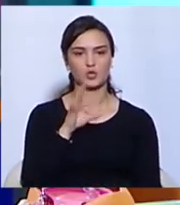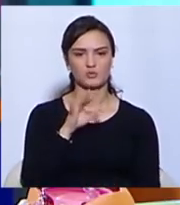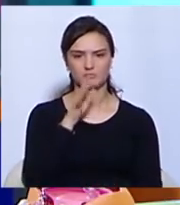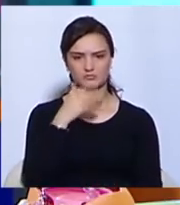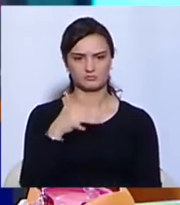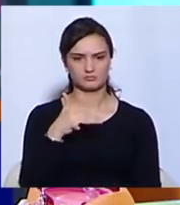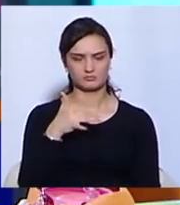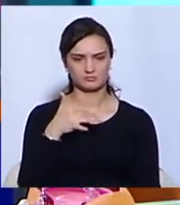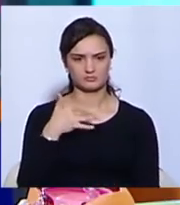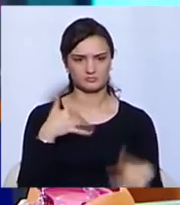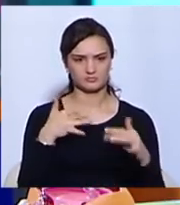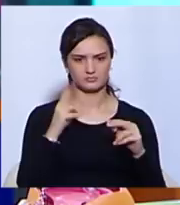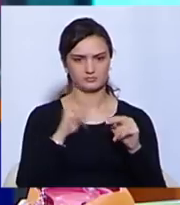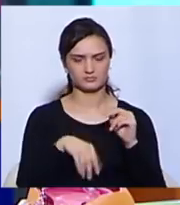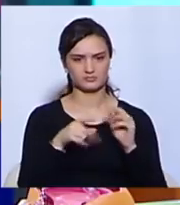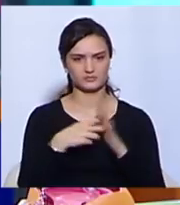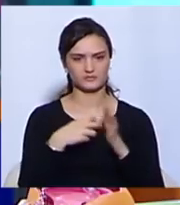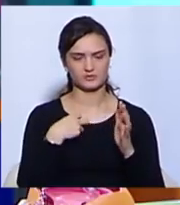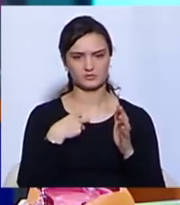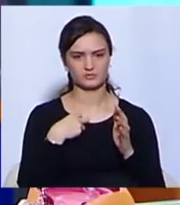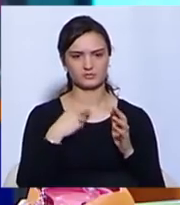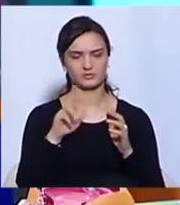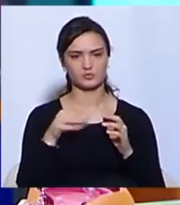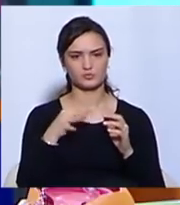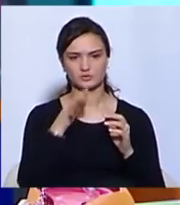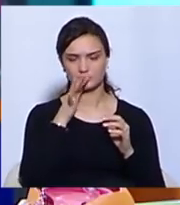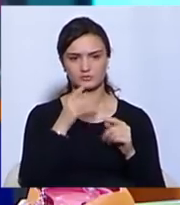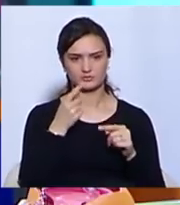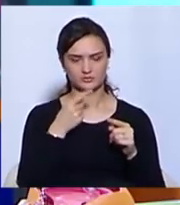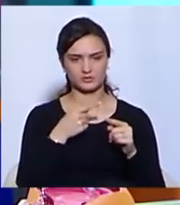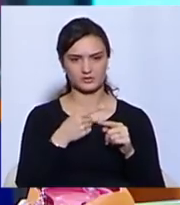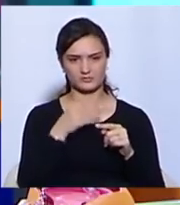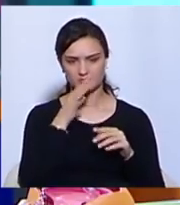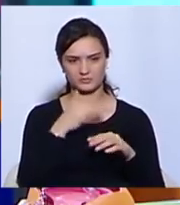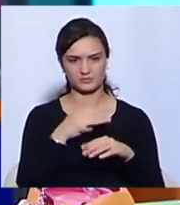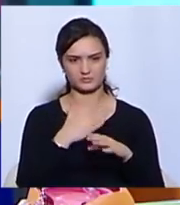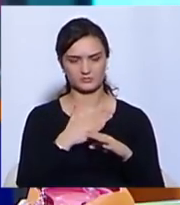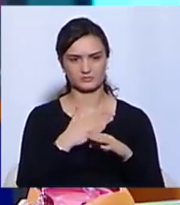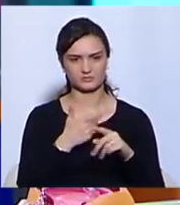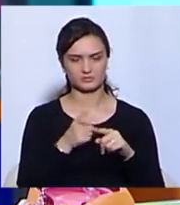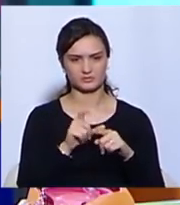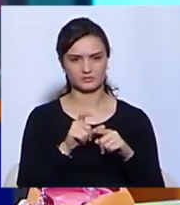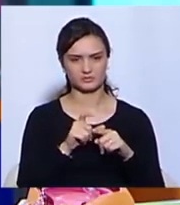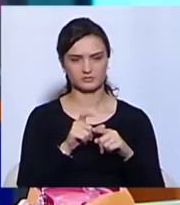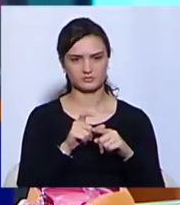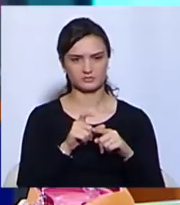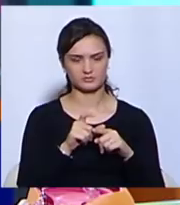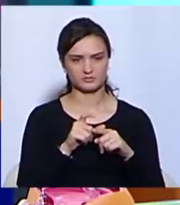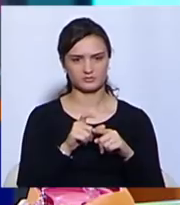მენოპაუზა ჩვენი მაყურებლისათვის, რომელიც გწერს, და 40 წლის ასაკში აქვს კაფიოდ